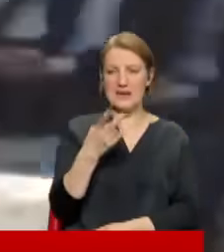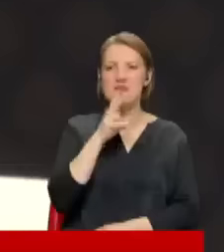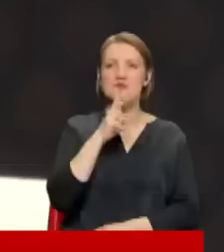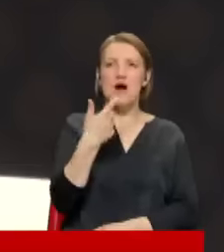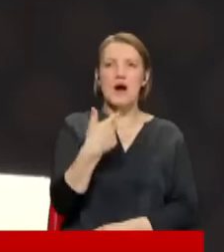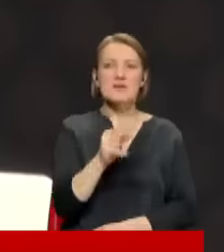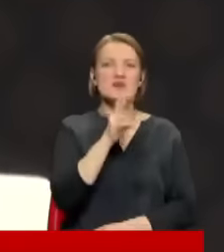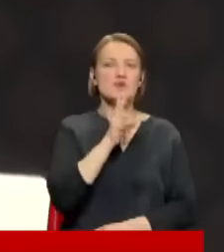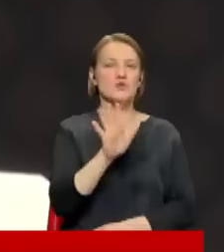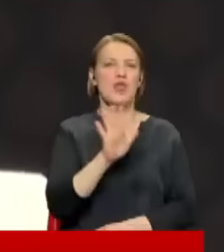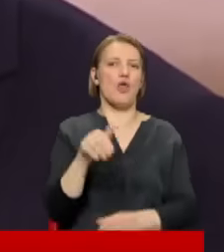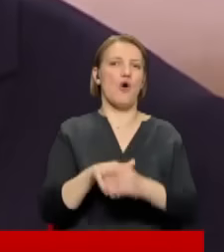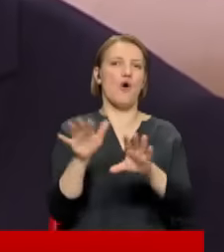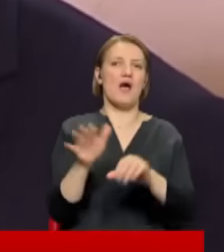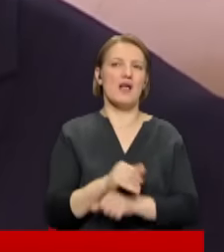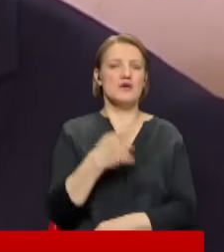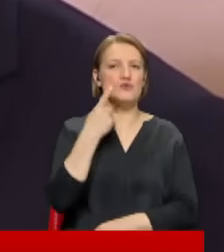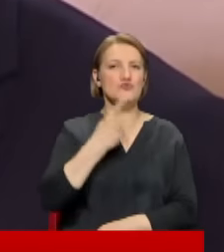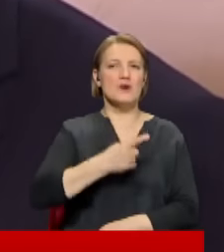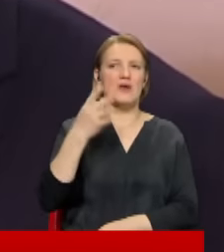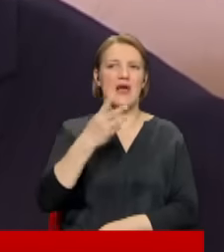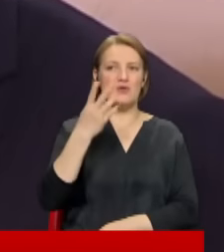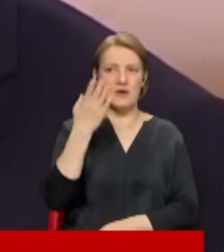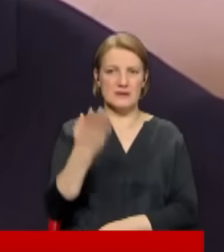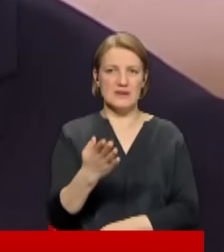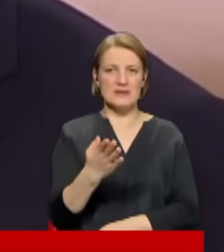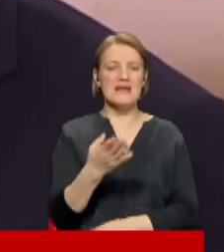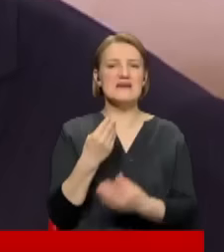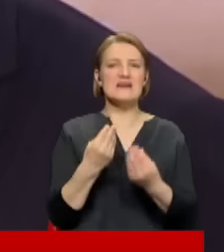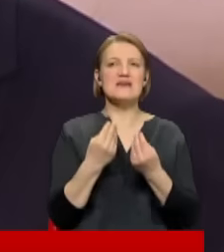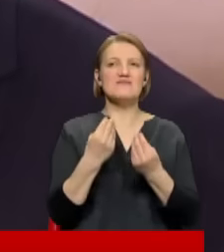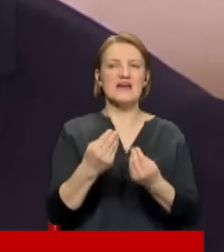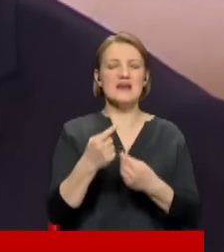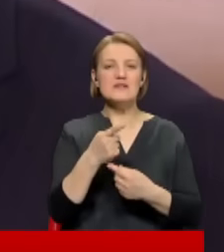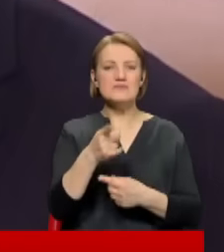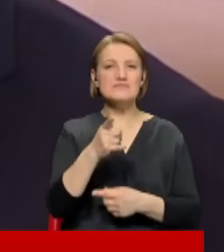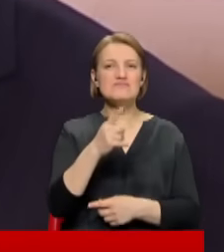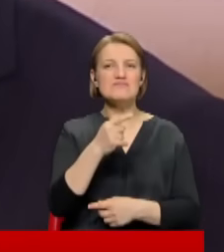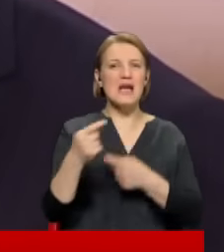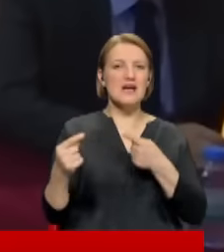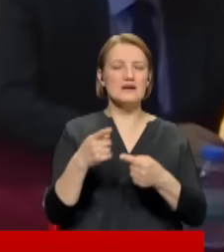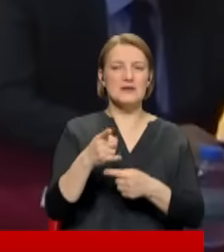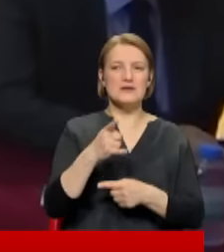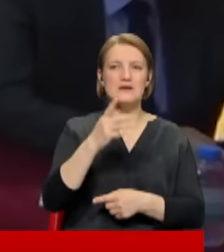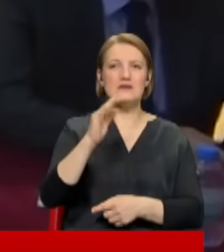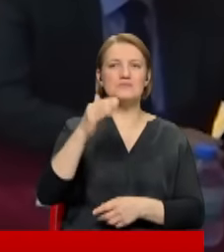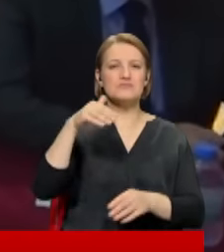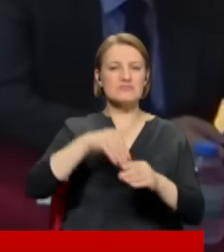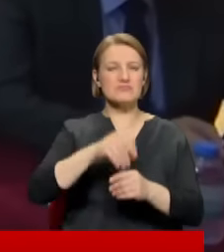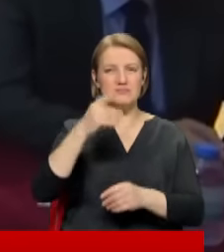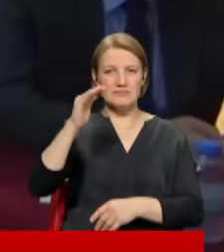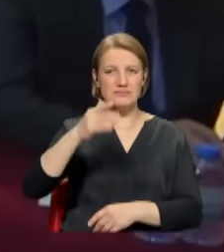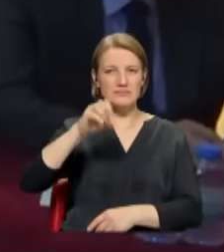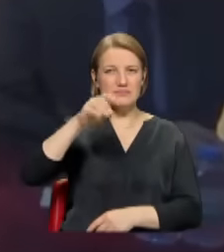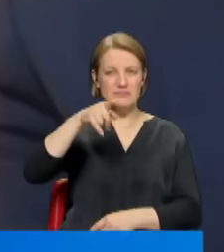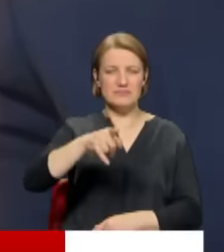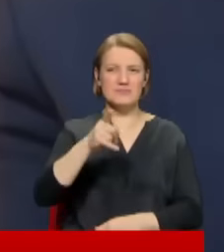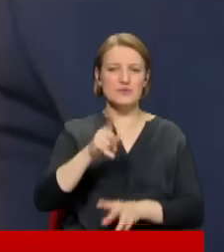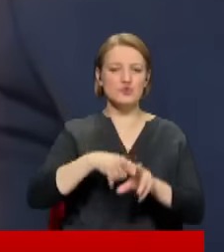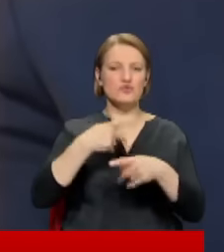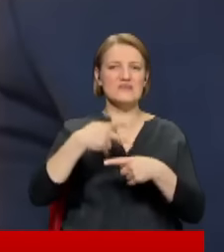delegenin 250'sinin oyunu aldı. Cumhurbaşkanı Erdoğan'ın verilen fireye öfkelendiği kulislere yansıdı. AK Parti Yerel Yönetimler Başkanı